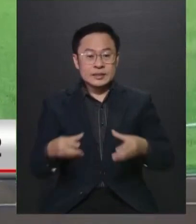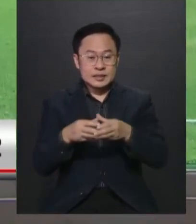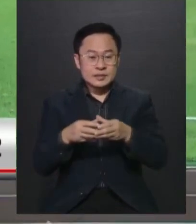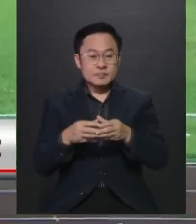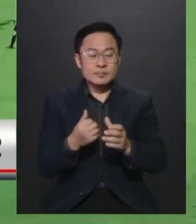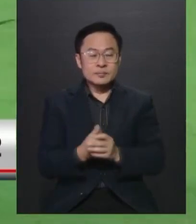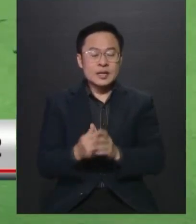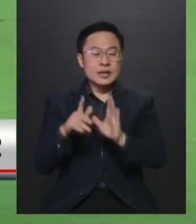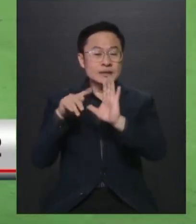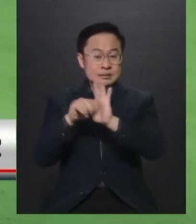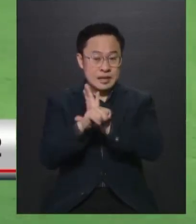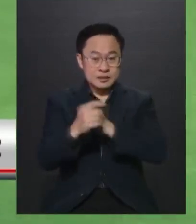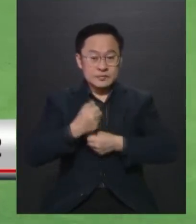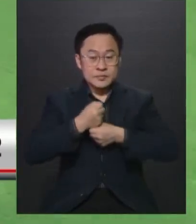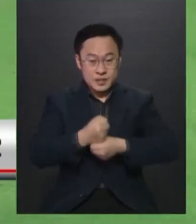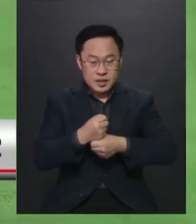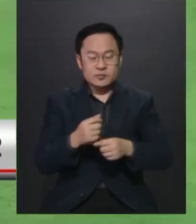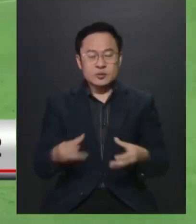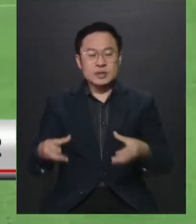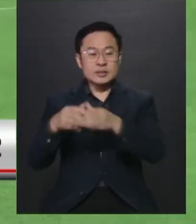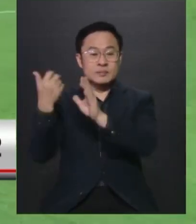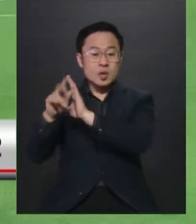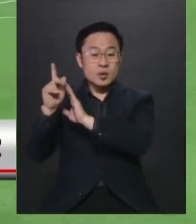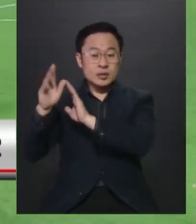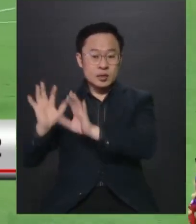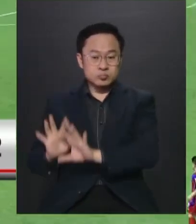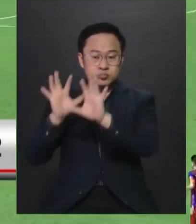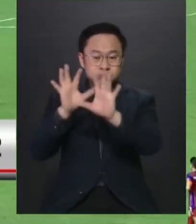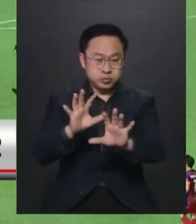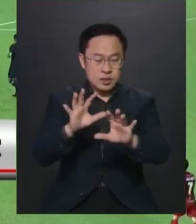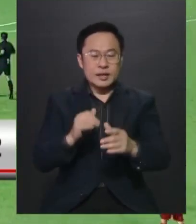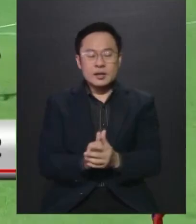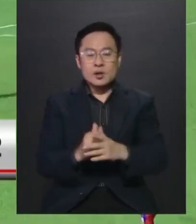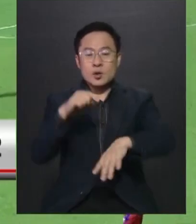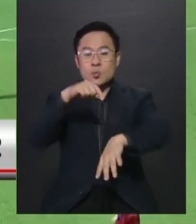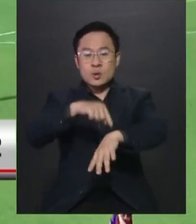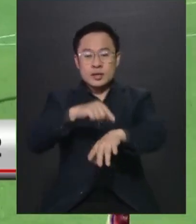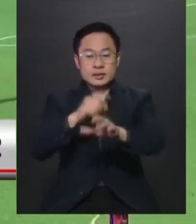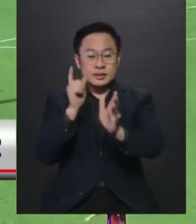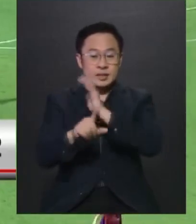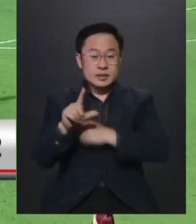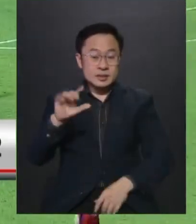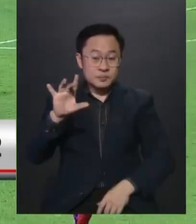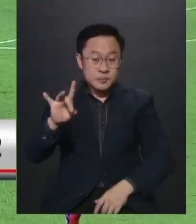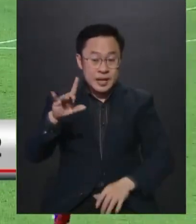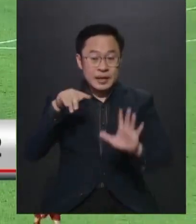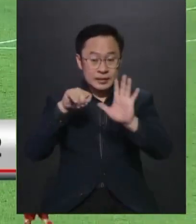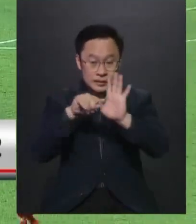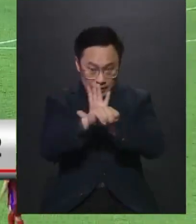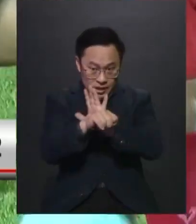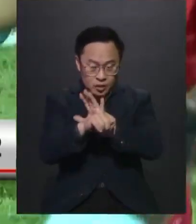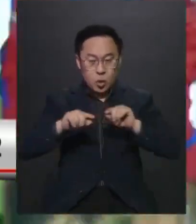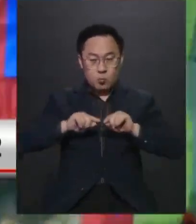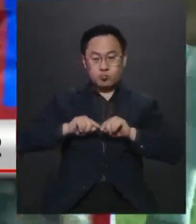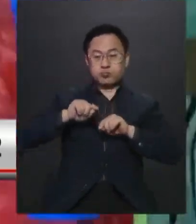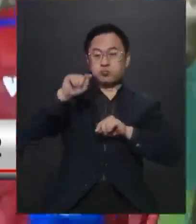เจอกับขอนแก่นยูไนเต็ดครับทีมอันดับ15ของตารางคะแนนครับเริ่มเกมมา28นาทีครับจังหวะนี้ของตราดได้ลุ้นก่อนครับจังหวะเปิดบอลเ